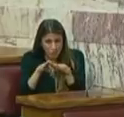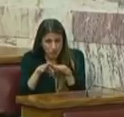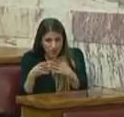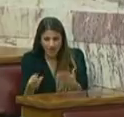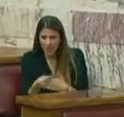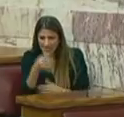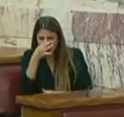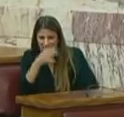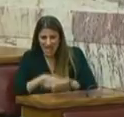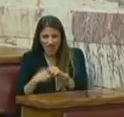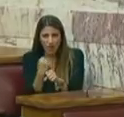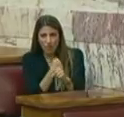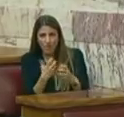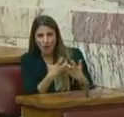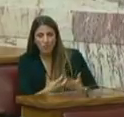σκάνδαλο Νοβάρτης.